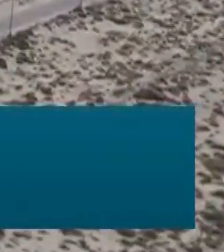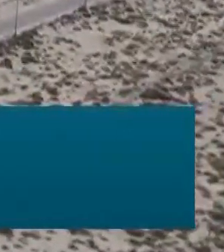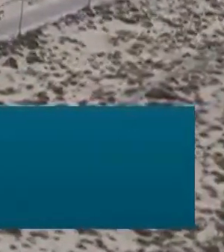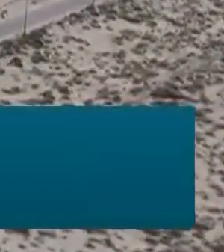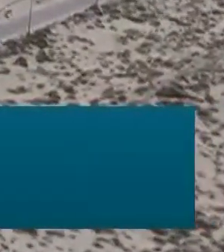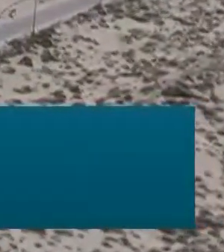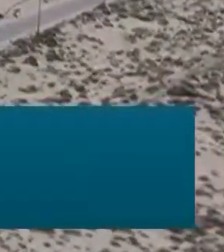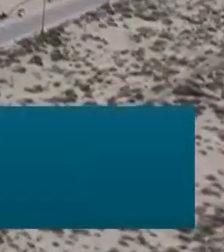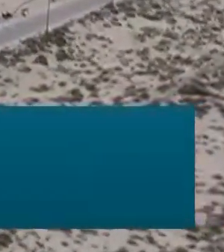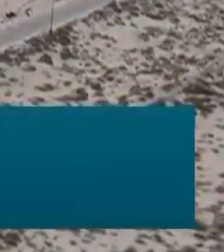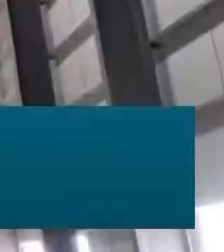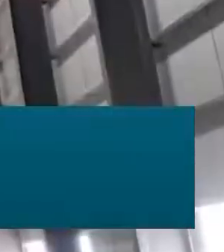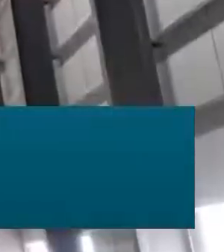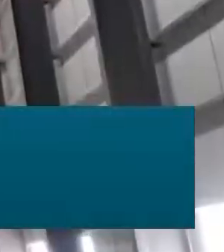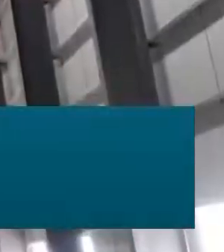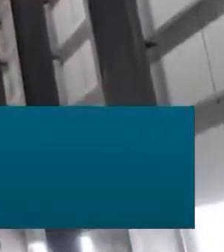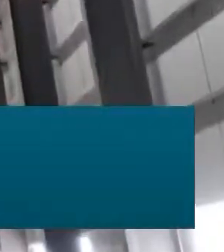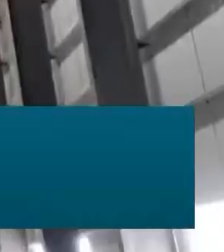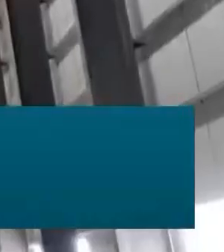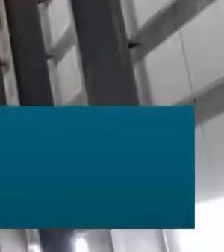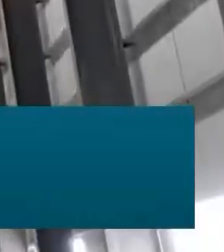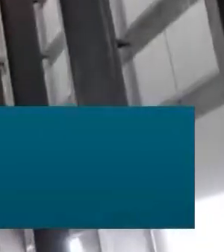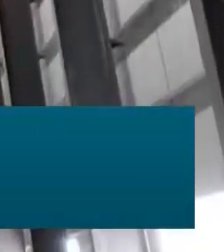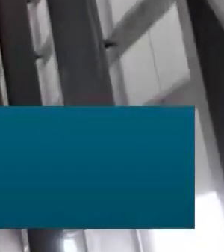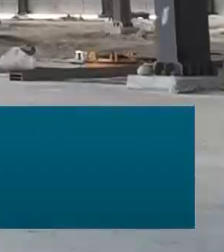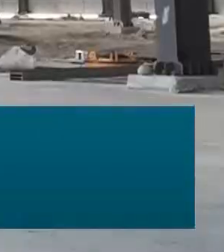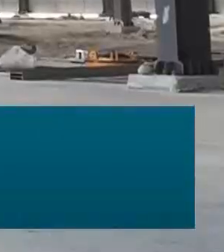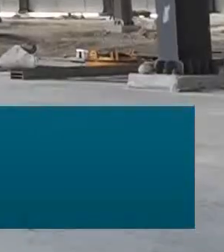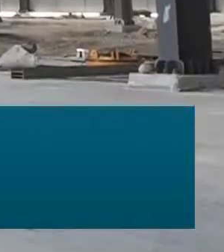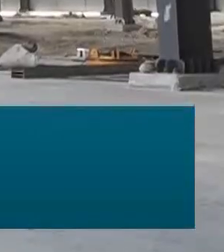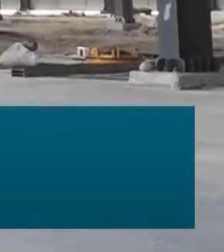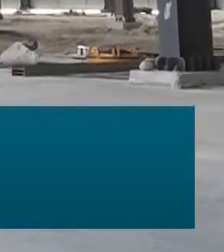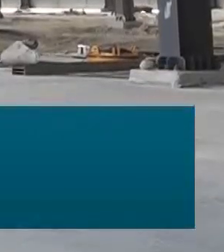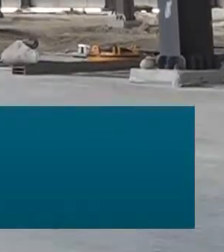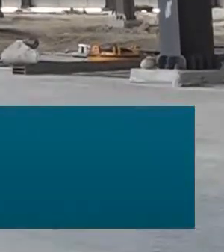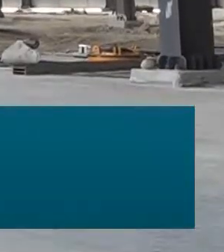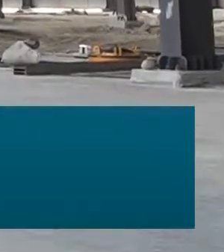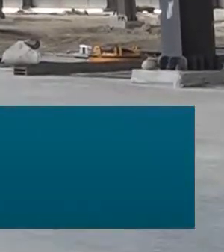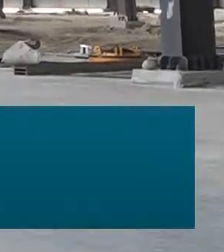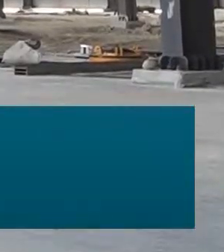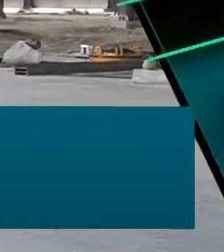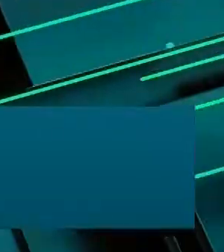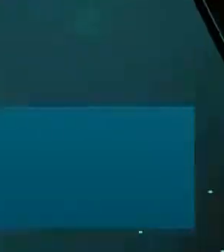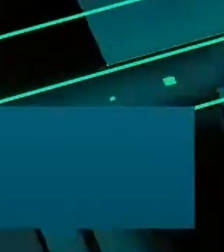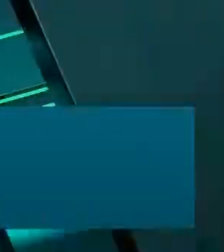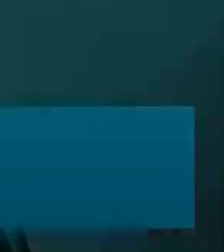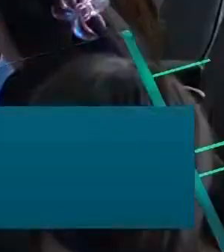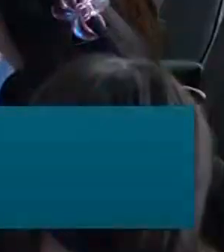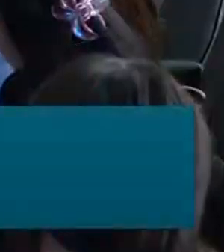На перспективу. В экономической зоне Хургос «Восточные ворота» в скором времени откроется новое предприятие.